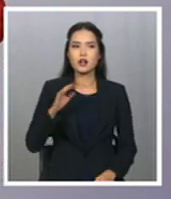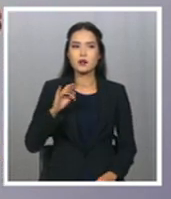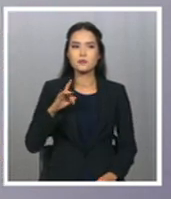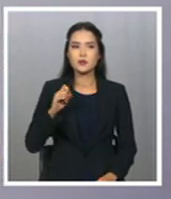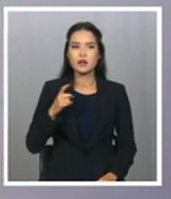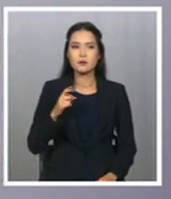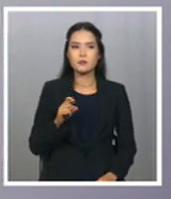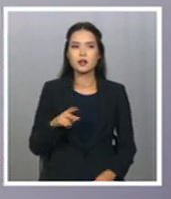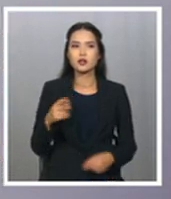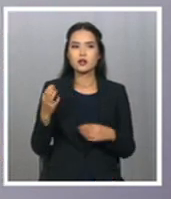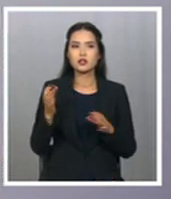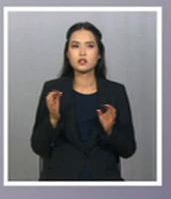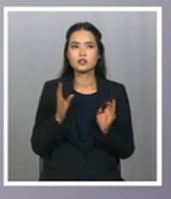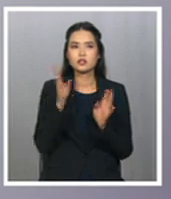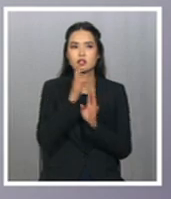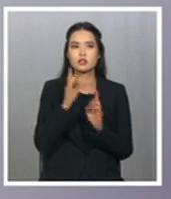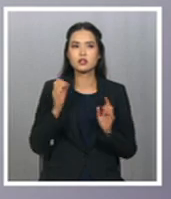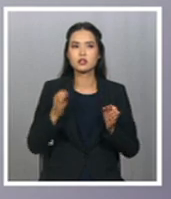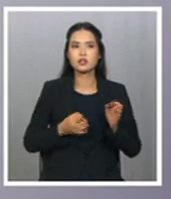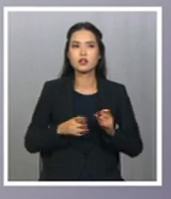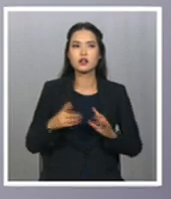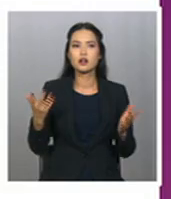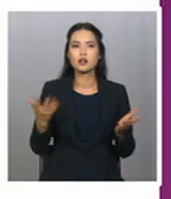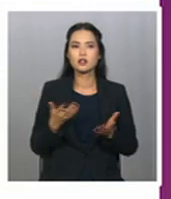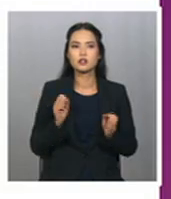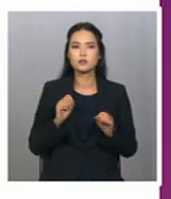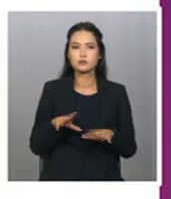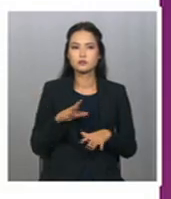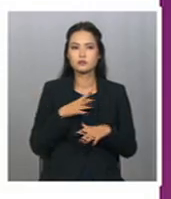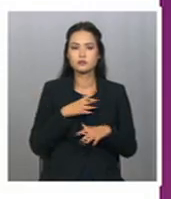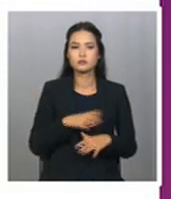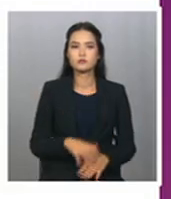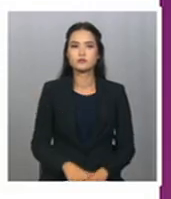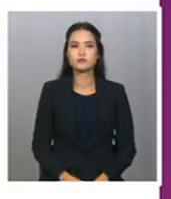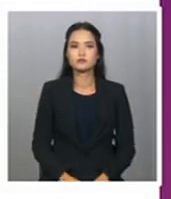Абдрахманның тағдыры қандай болуы мүмкін?